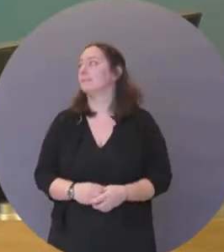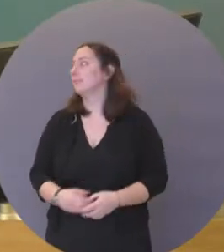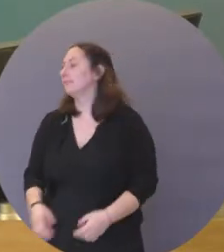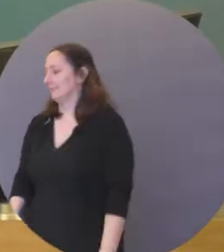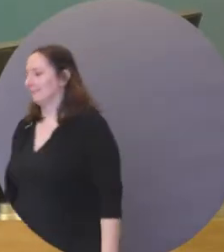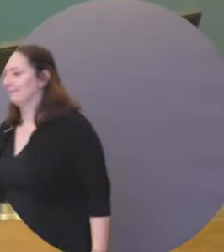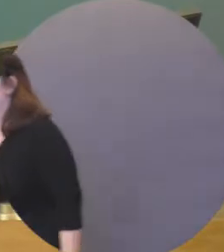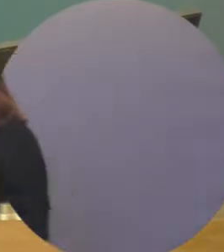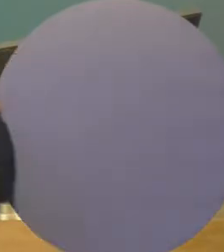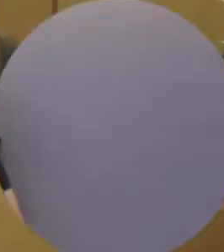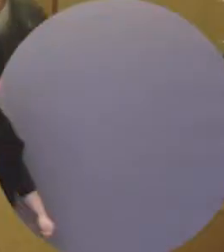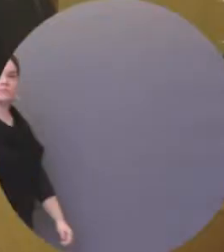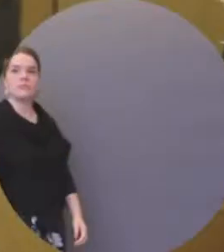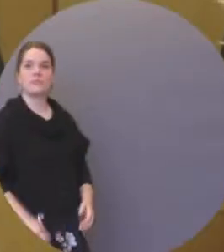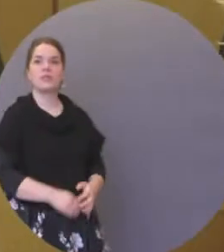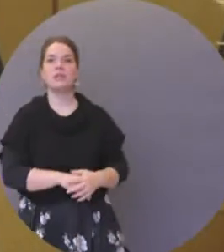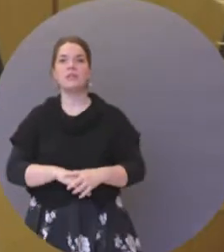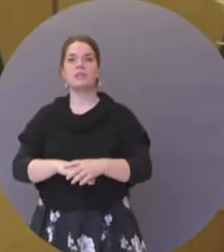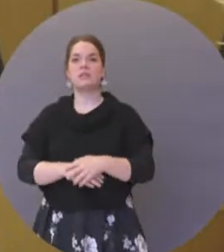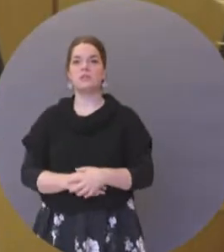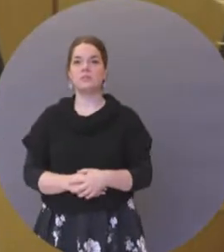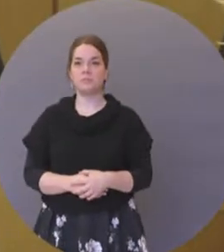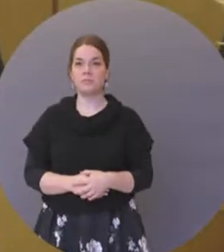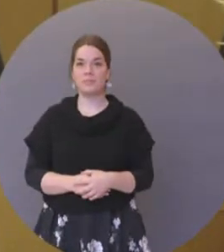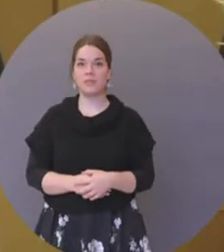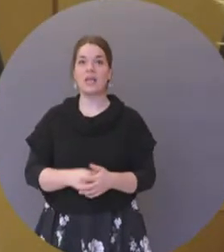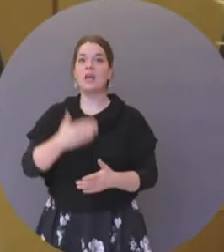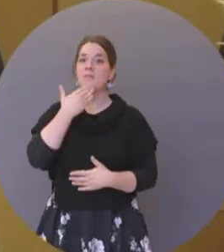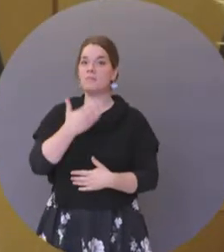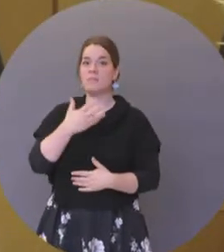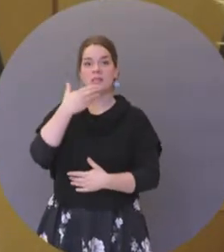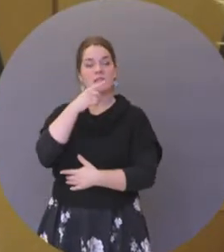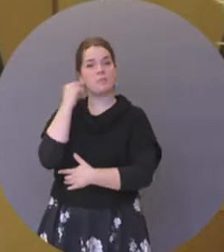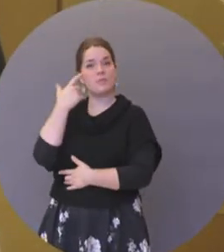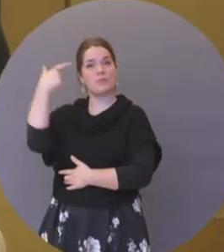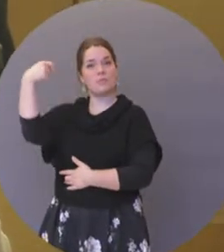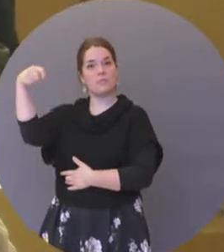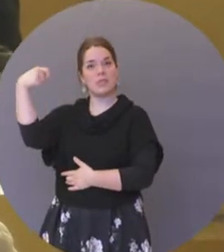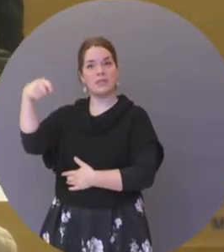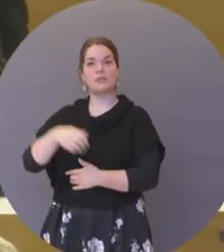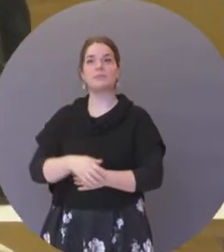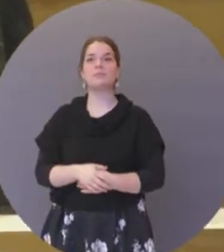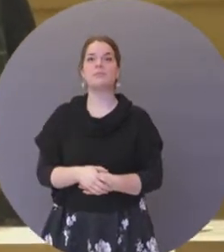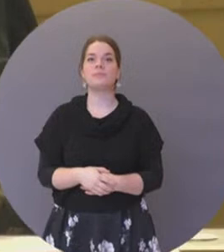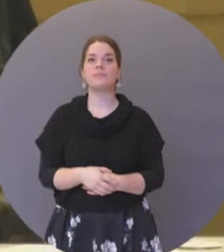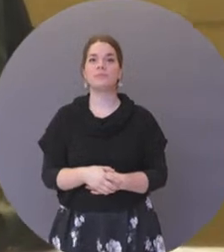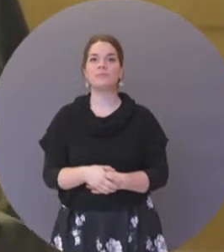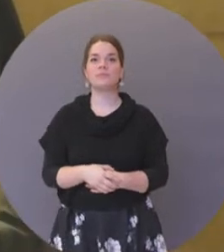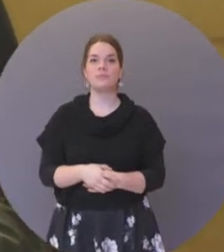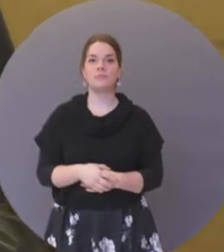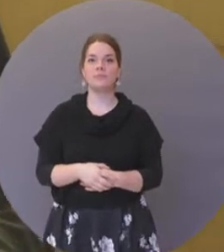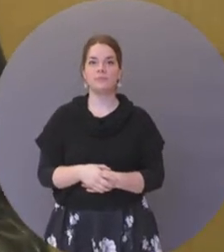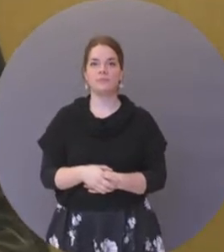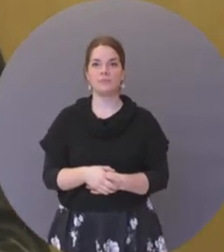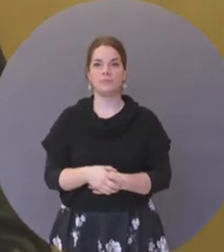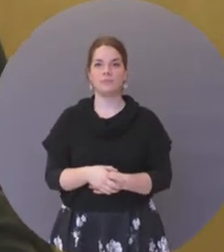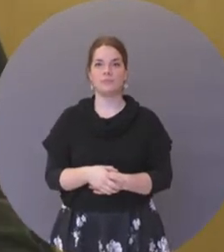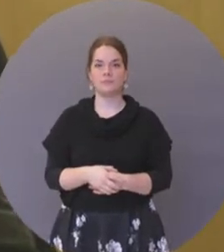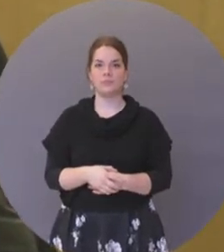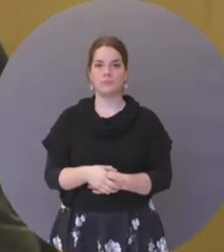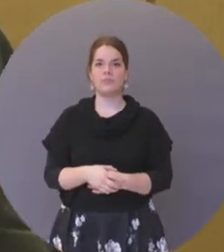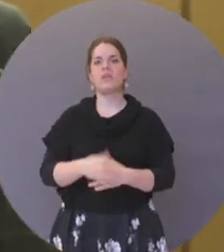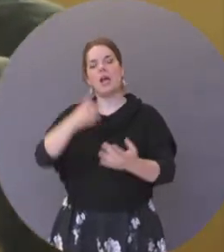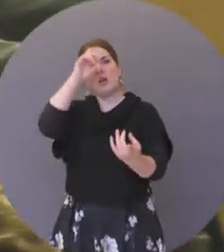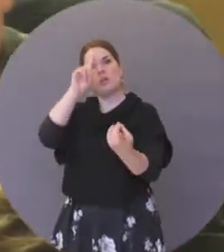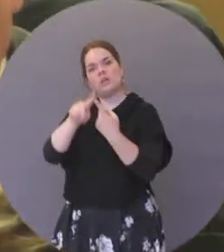merci monsieur le président effectivement avant de développer ce sujet important qui évoque